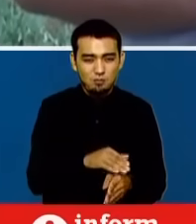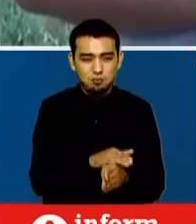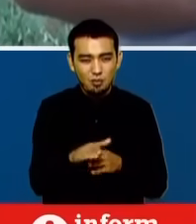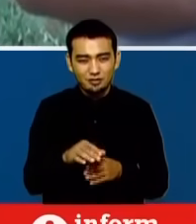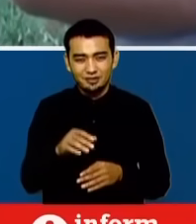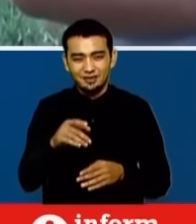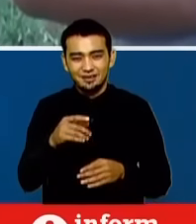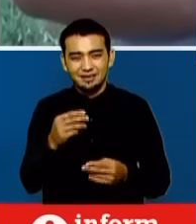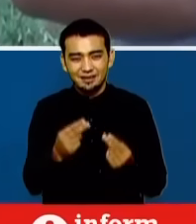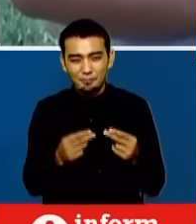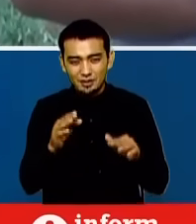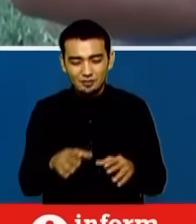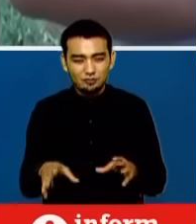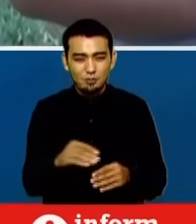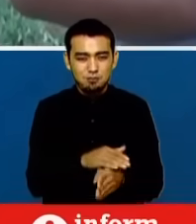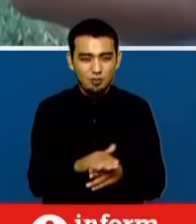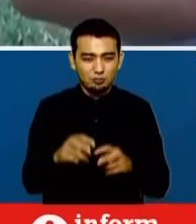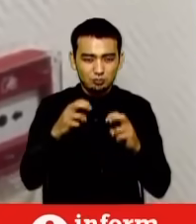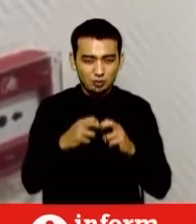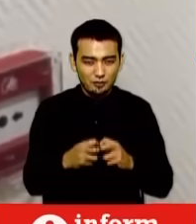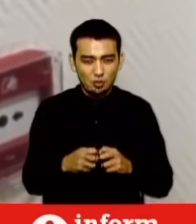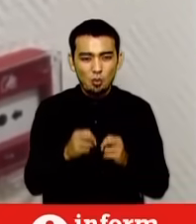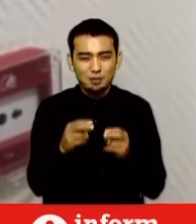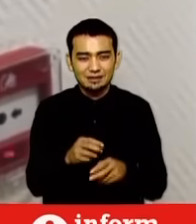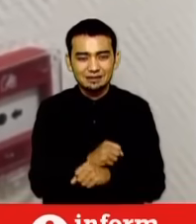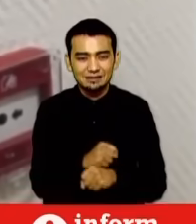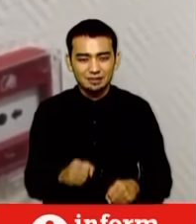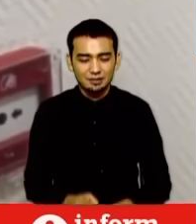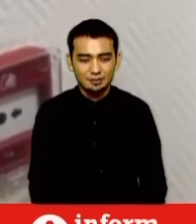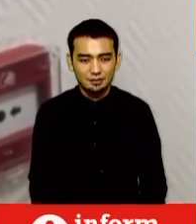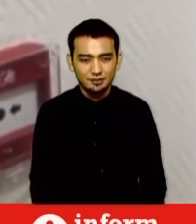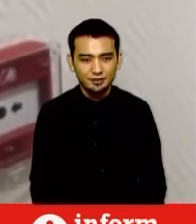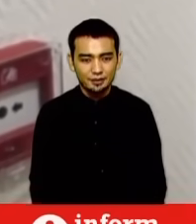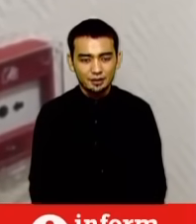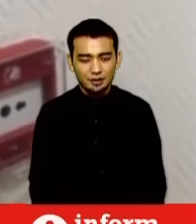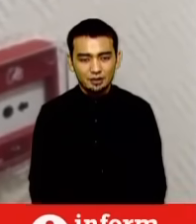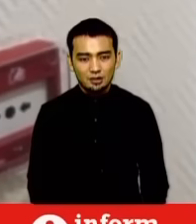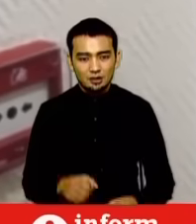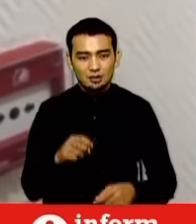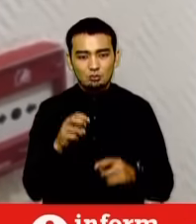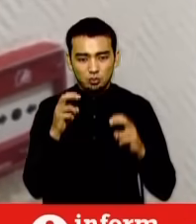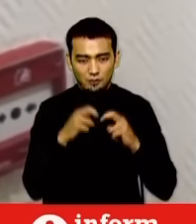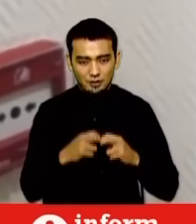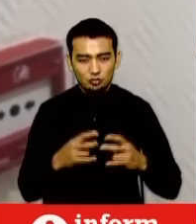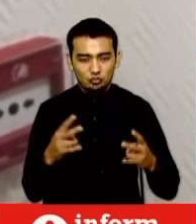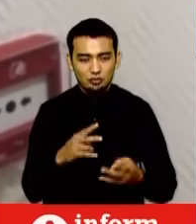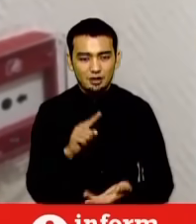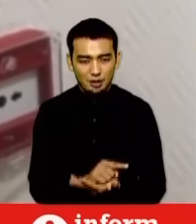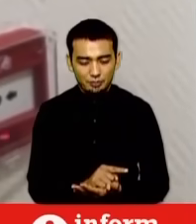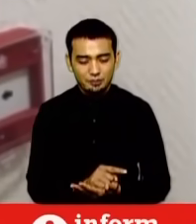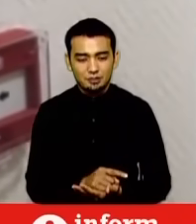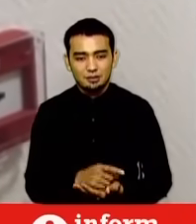қондырғылардың балалардың өміріне қауіпсіз болуын қадағаламақ. Нақты орнықтырылған туралы тексеру қажет етеді. Сондықтан міндетті